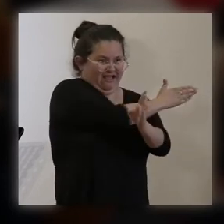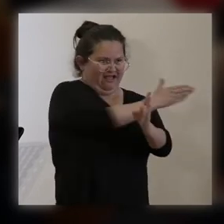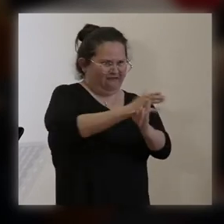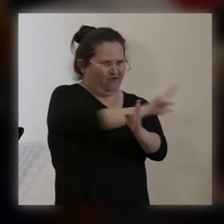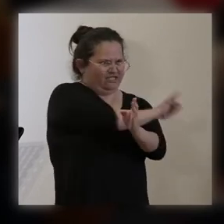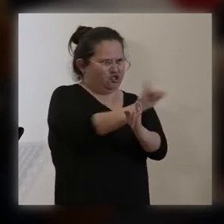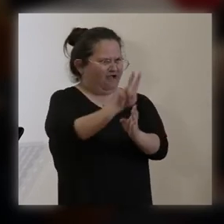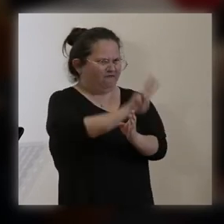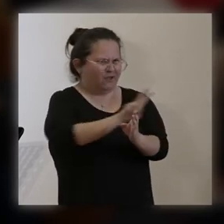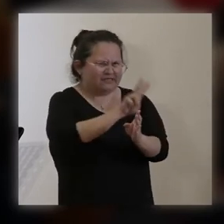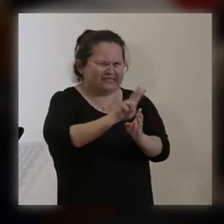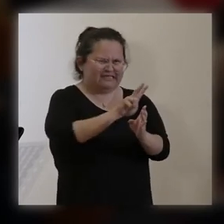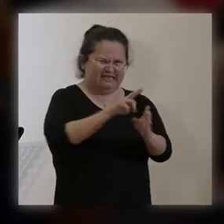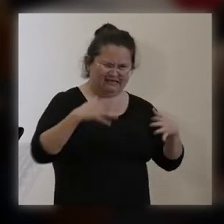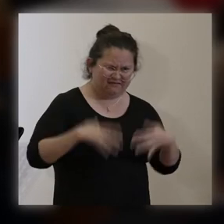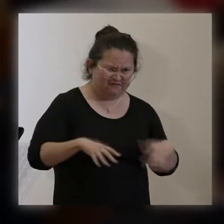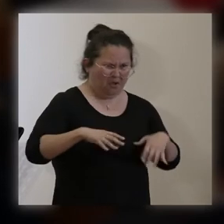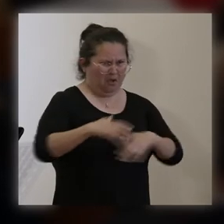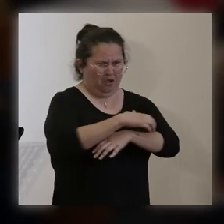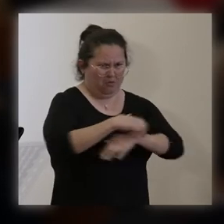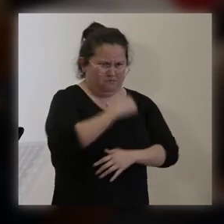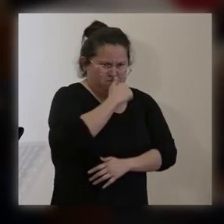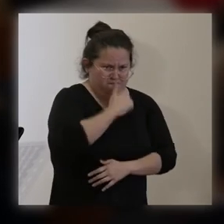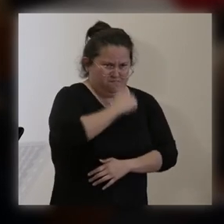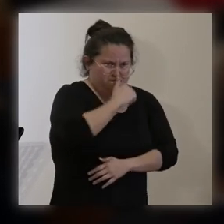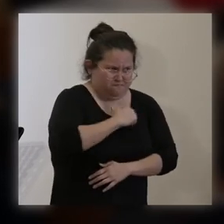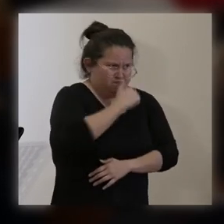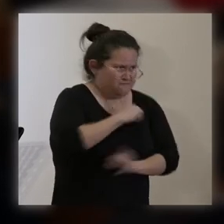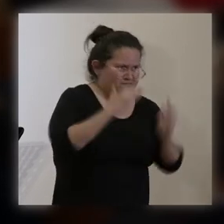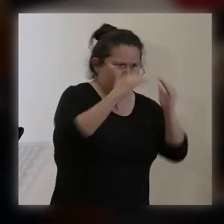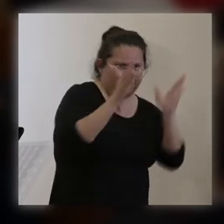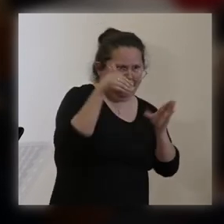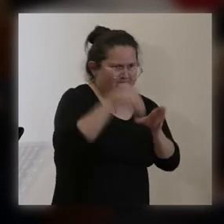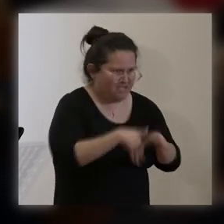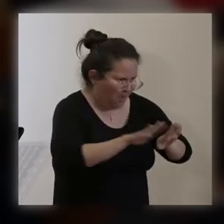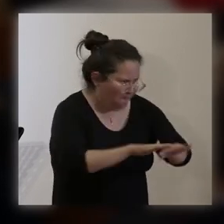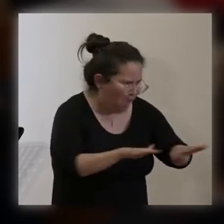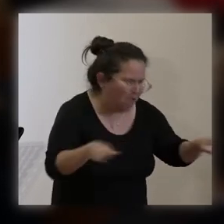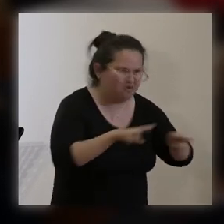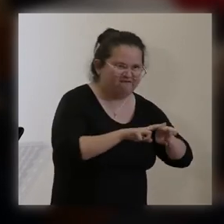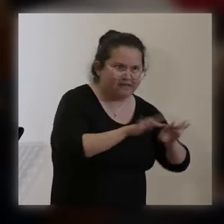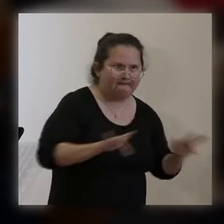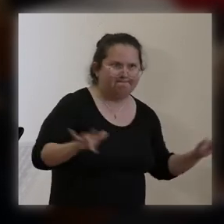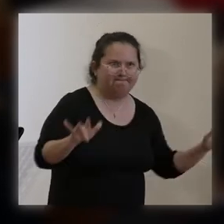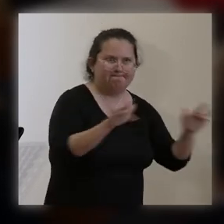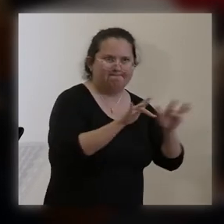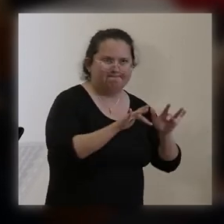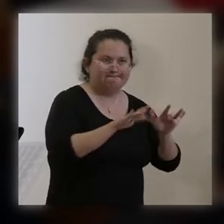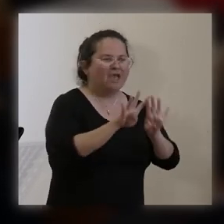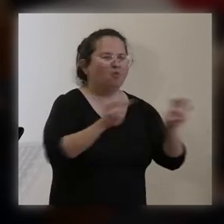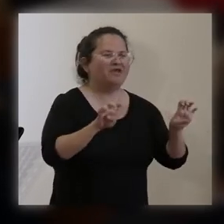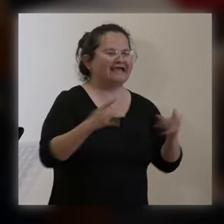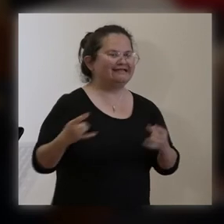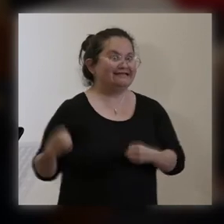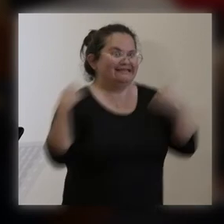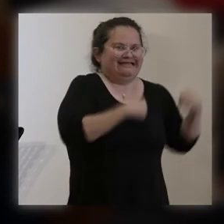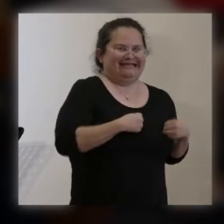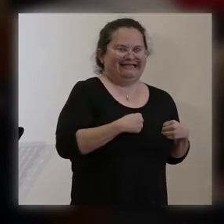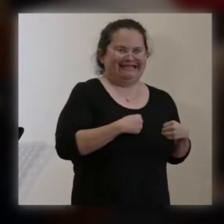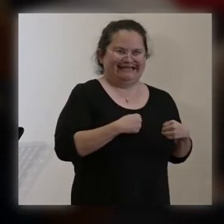dans l'inconfort d'une maison non meublée tout au long de l'année. Sur cette image, la maîtresse porte un foulard en madras, une